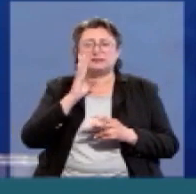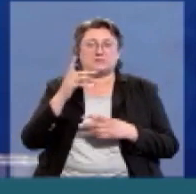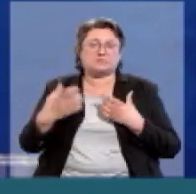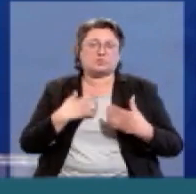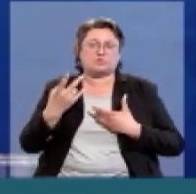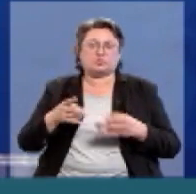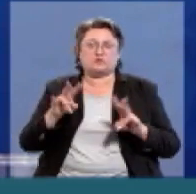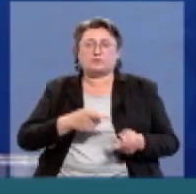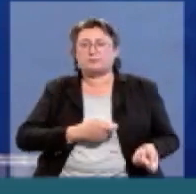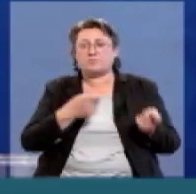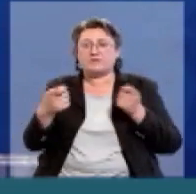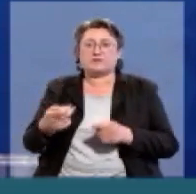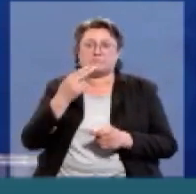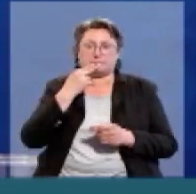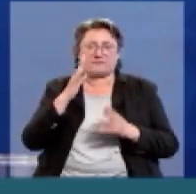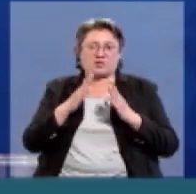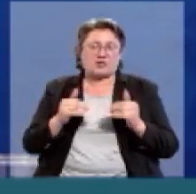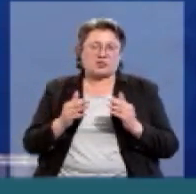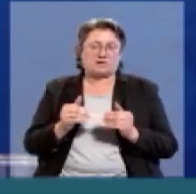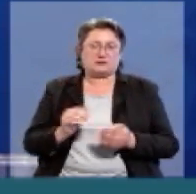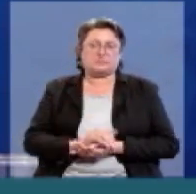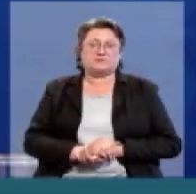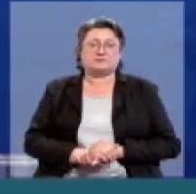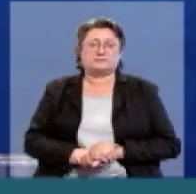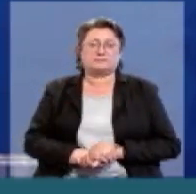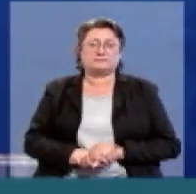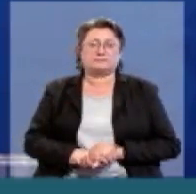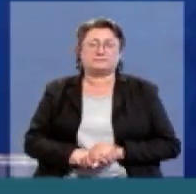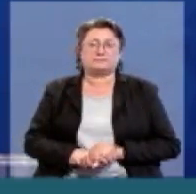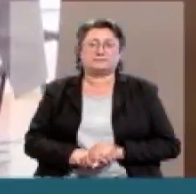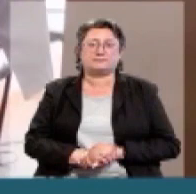ата-аналарға алаңдаудың азық-түлікті лагерге әкелудің қажеті жоқ.